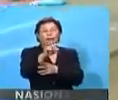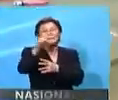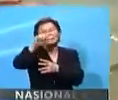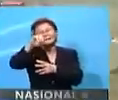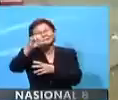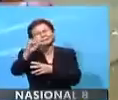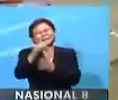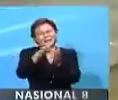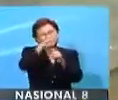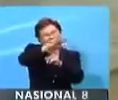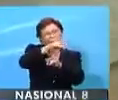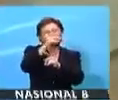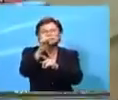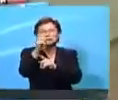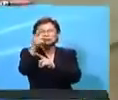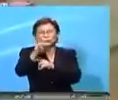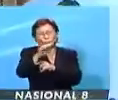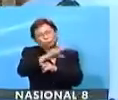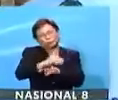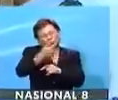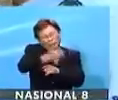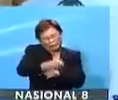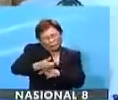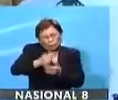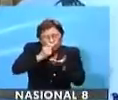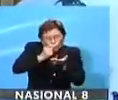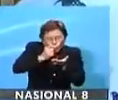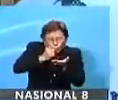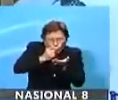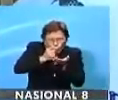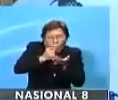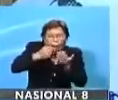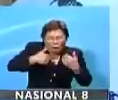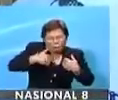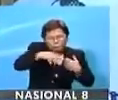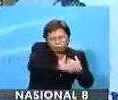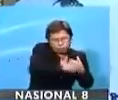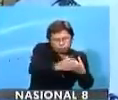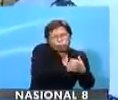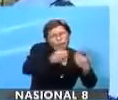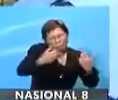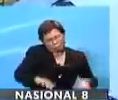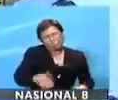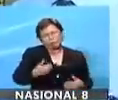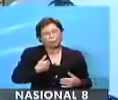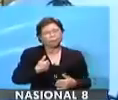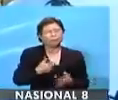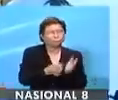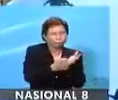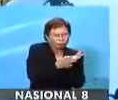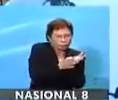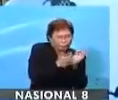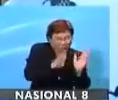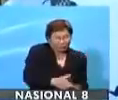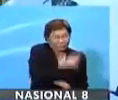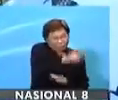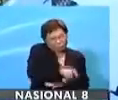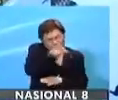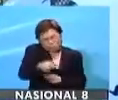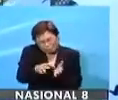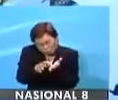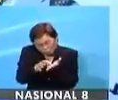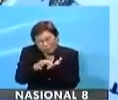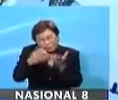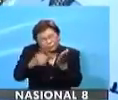daun ketum dan 2 liter air ketum serta peralatan menghisap dadah turut dirampas. Penagih-penagih ini akan cuba